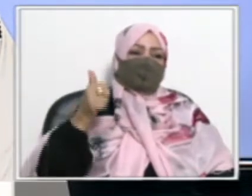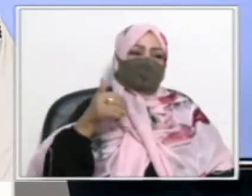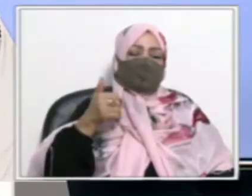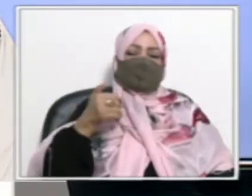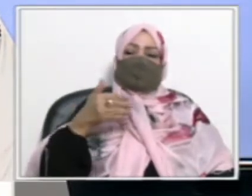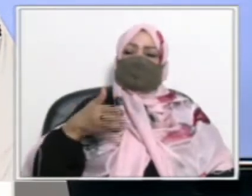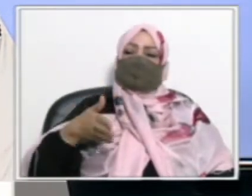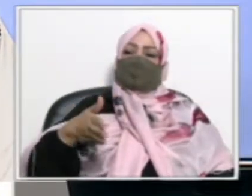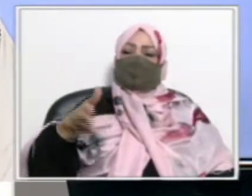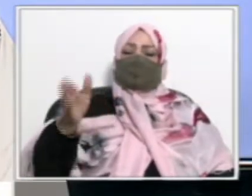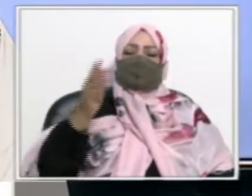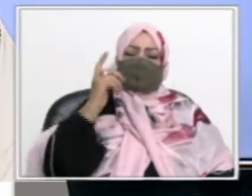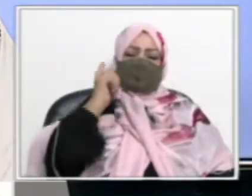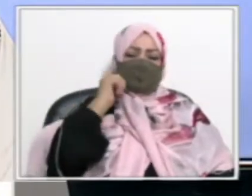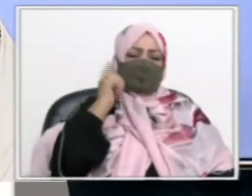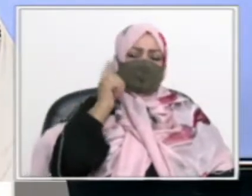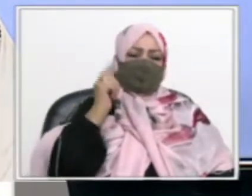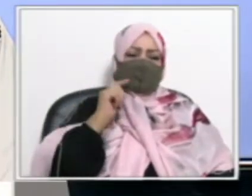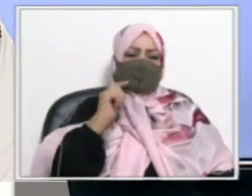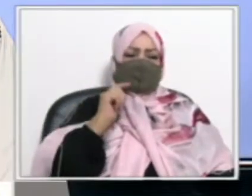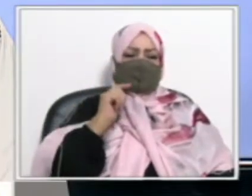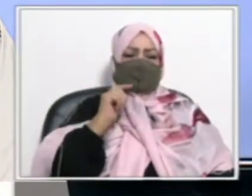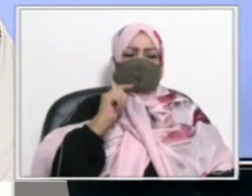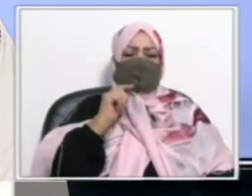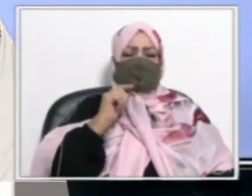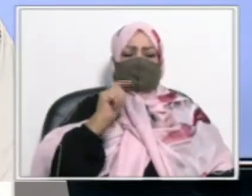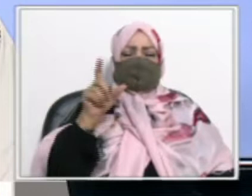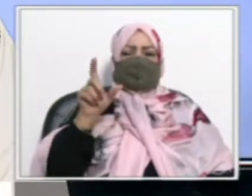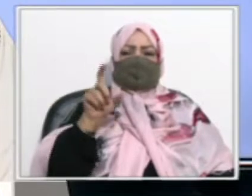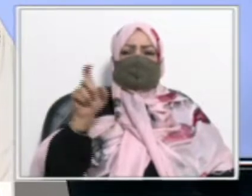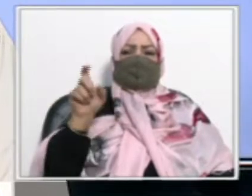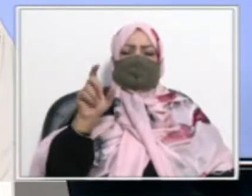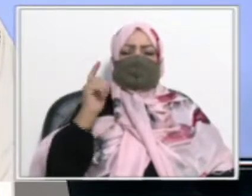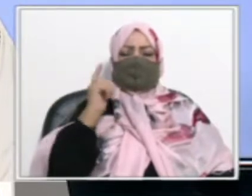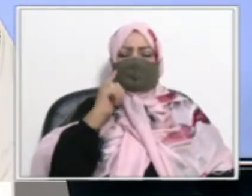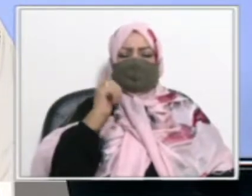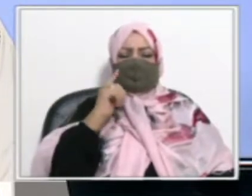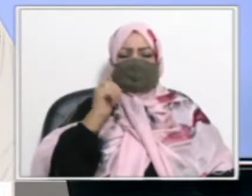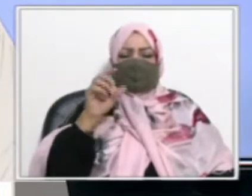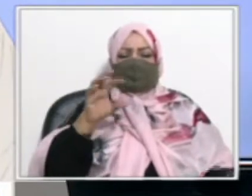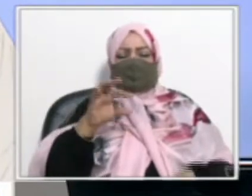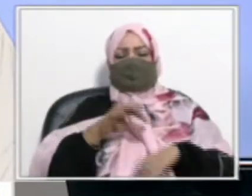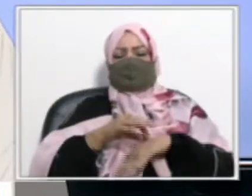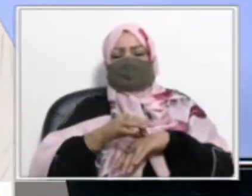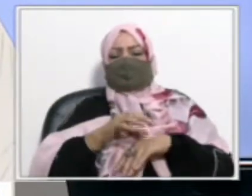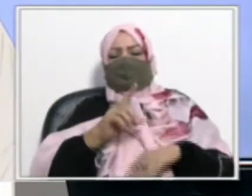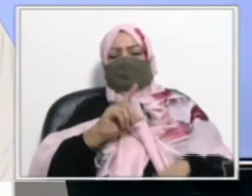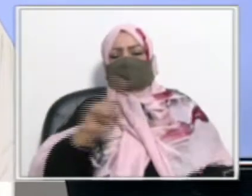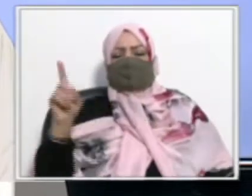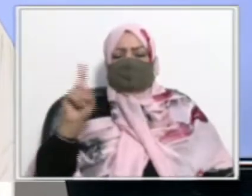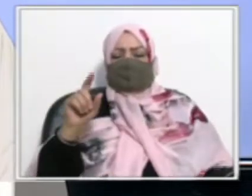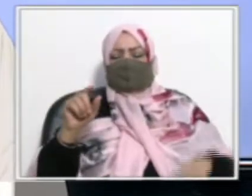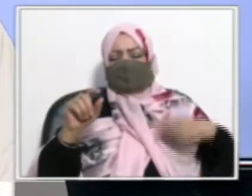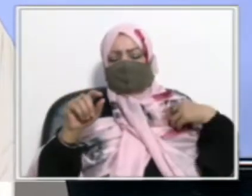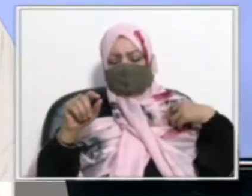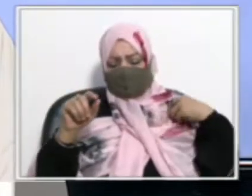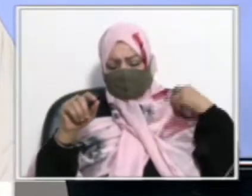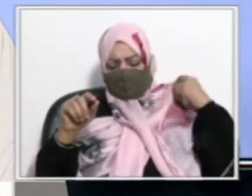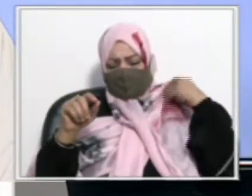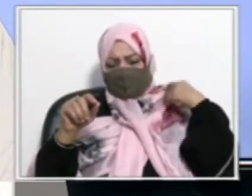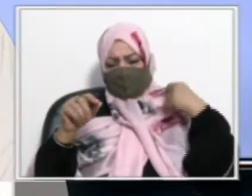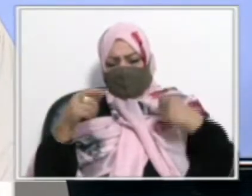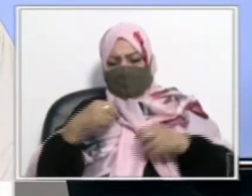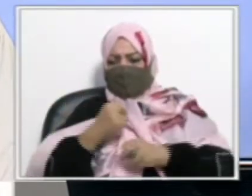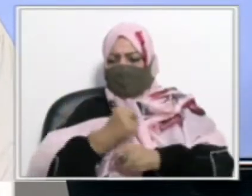المكث ويستطيع أن يصبر ولا يضره حبس الغائط ولا حبس البول